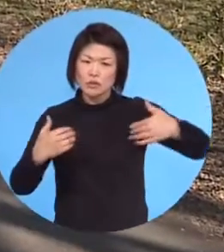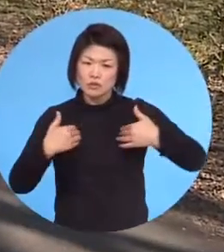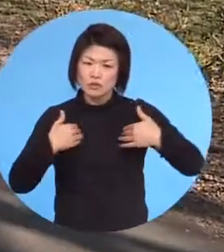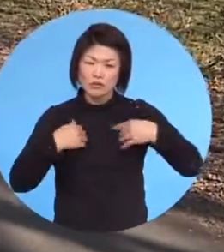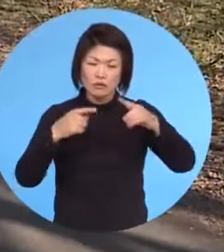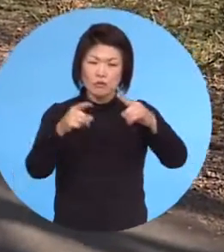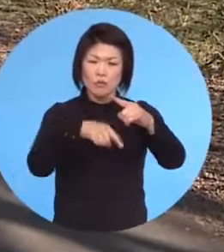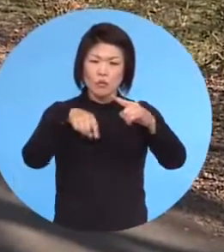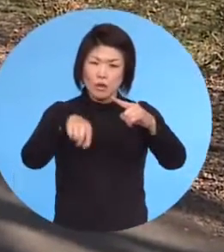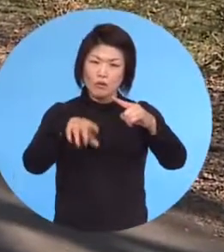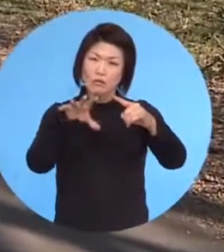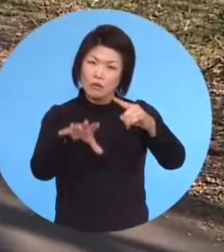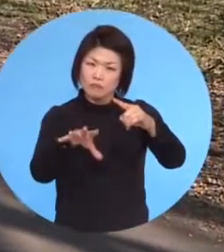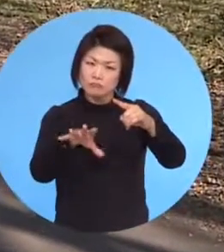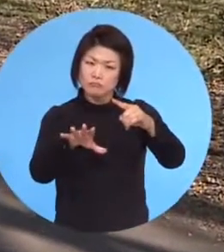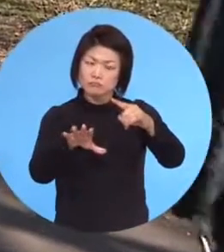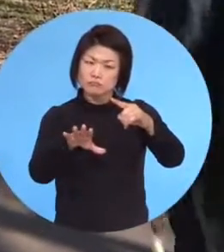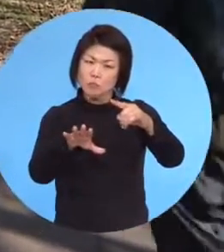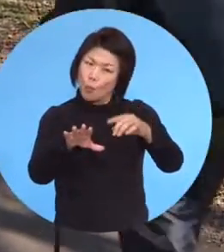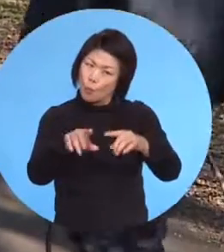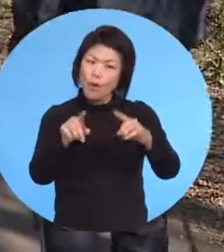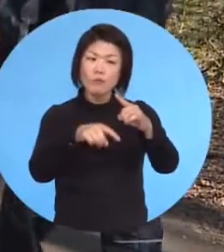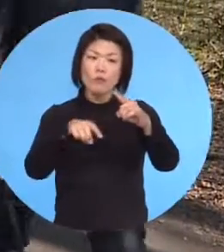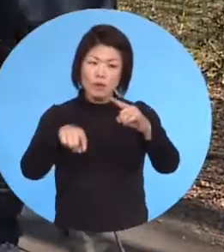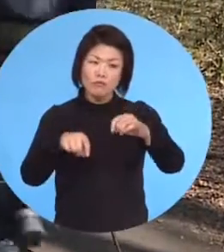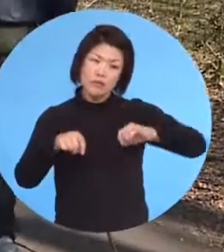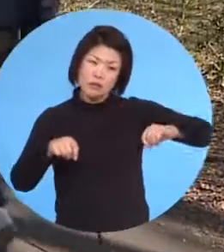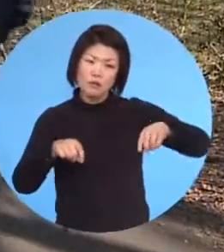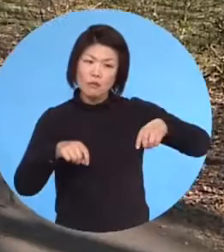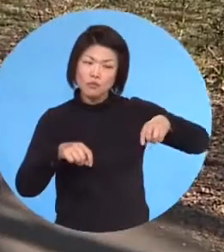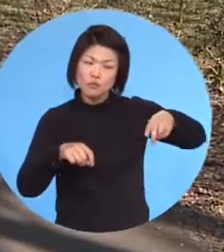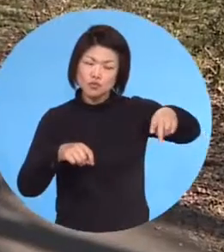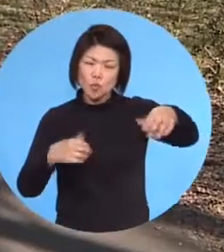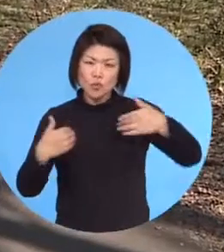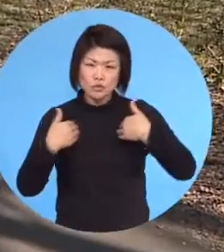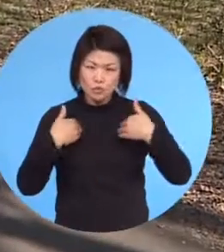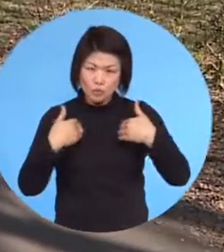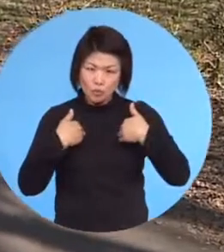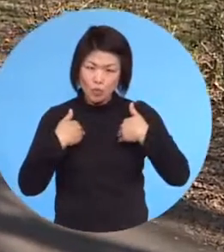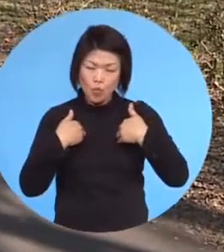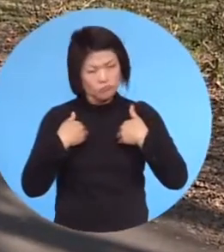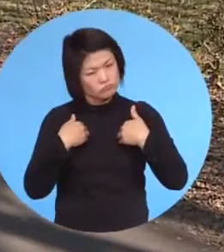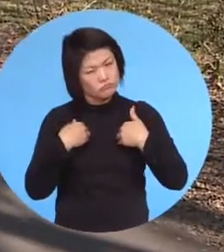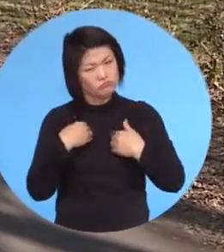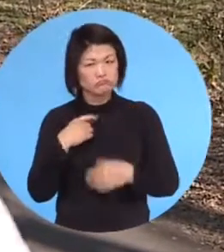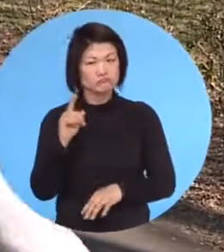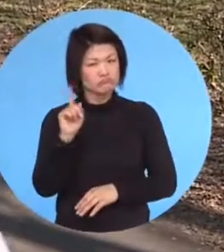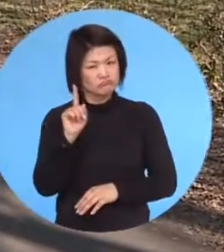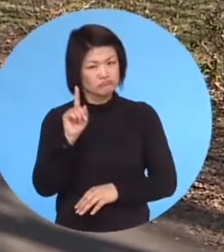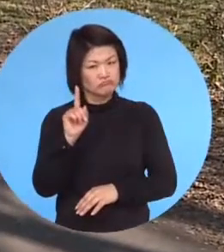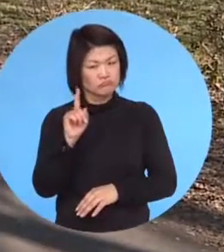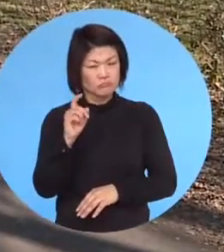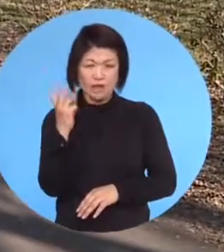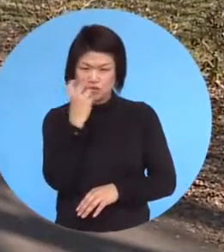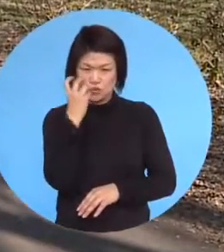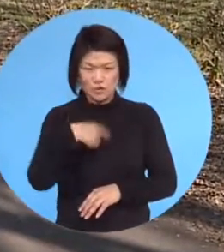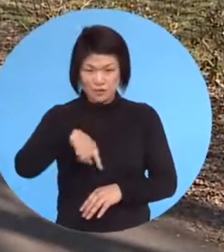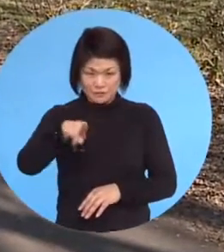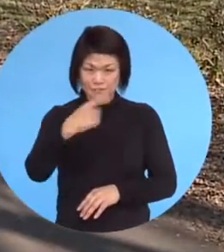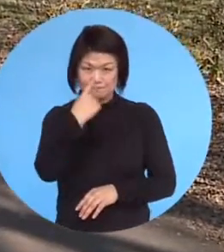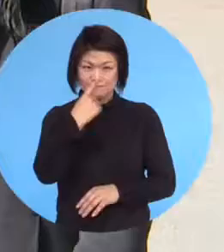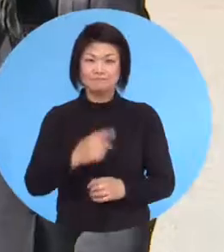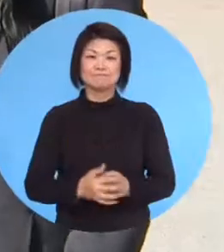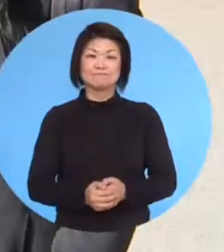公園があるそうなんです。公園なのに左側通行しなければいけないってどういうことなんでしょう。早速調査に行ってきます